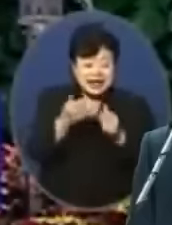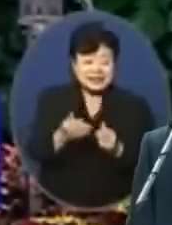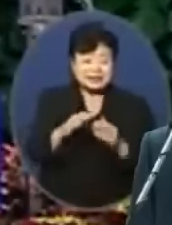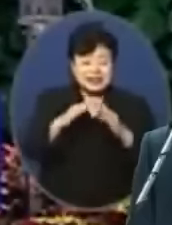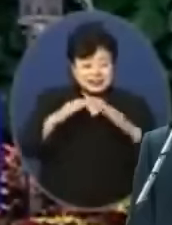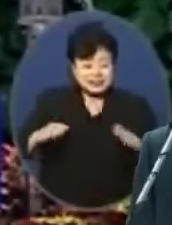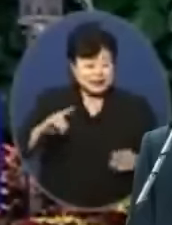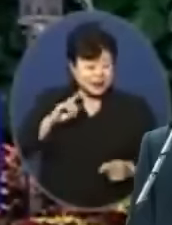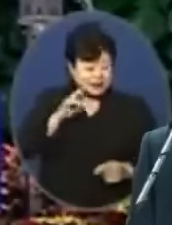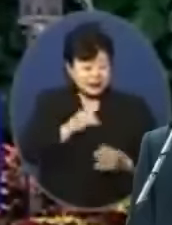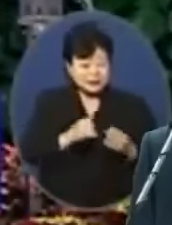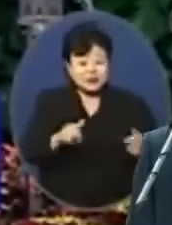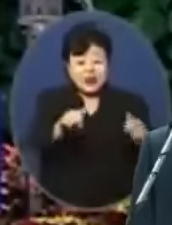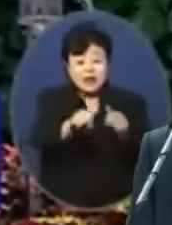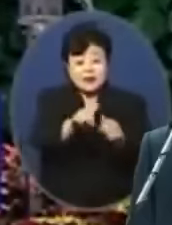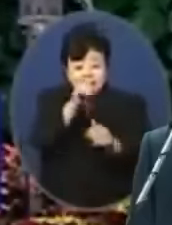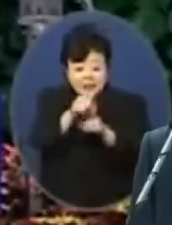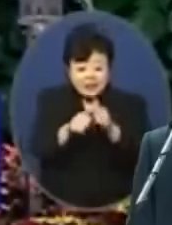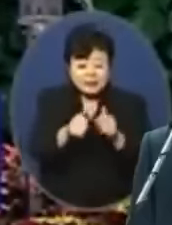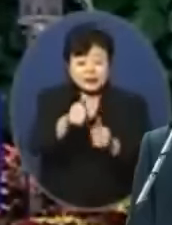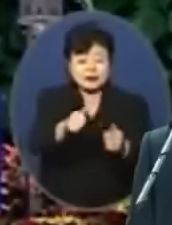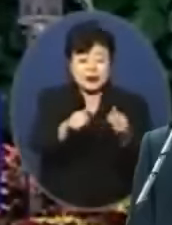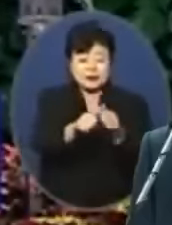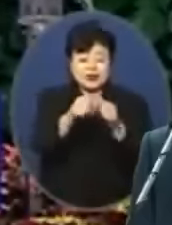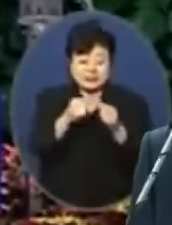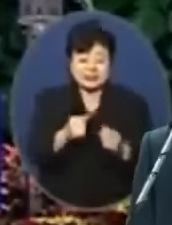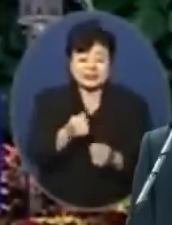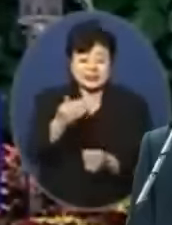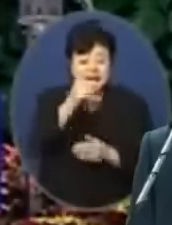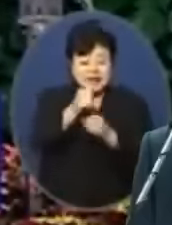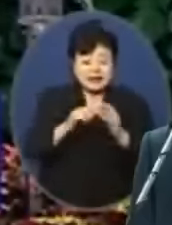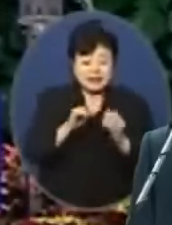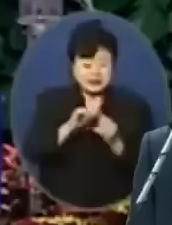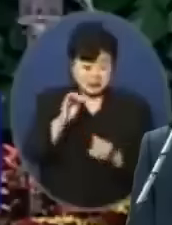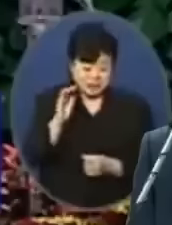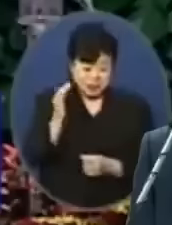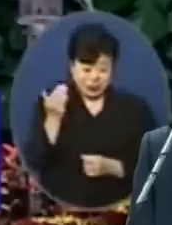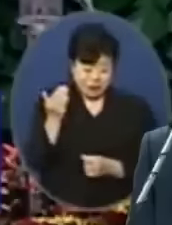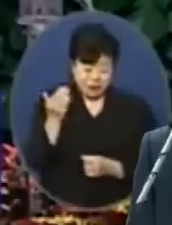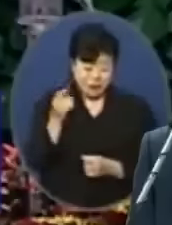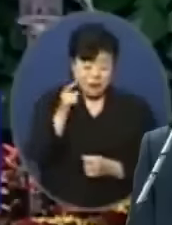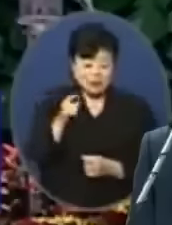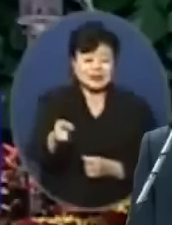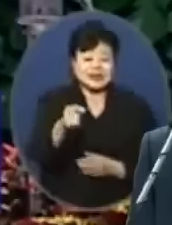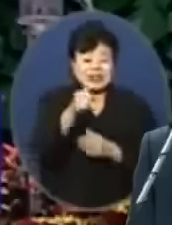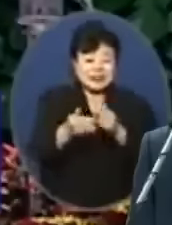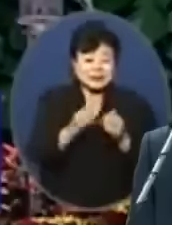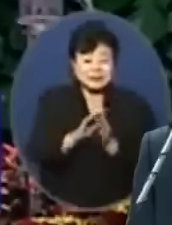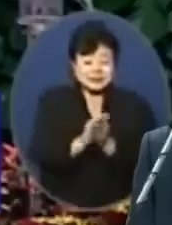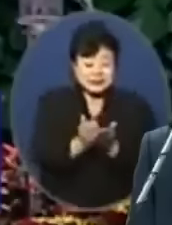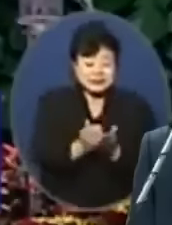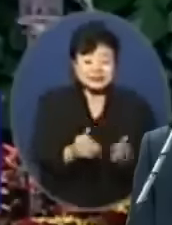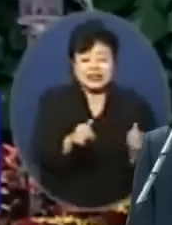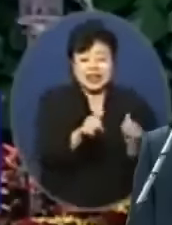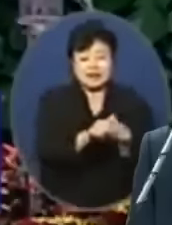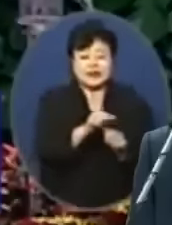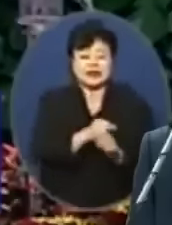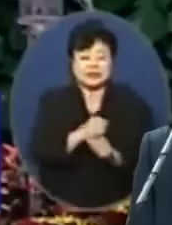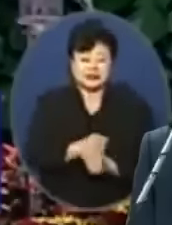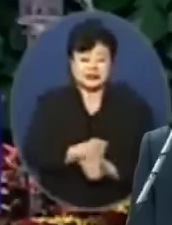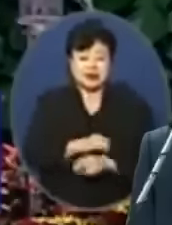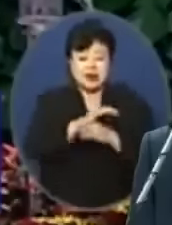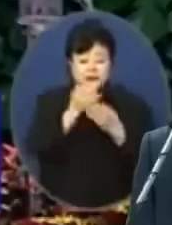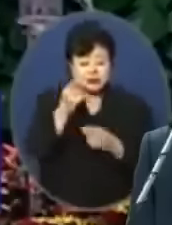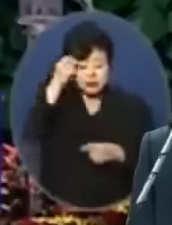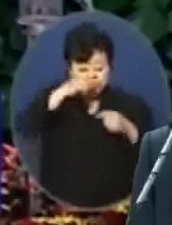장막이 사람들과 함께 있음에 하나님이 그들과 함께 계시리니 그들은 하나님의 백성이 되고 하나님은 친히 그들과 함께 계셔서